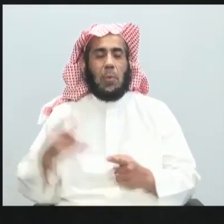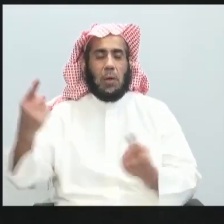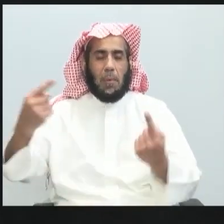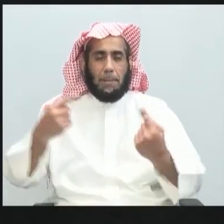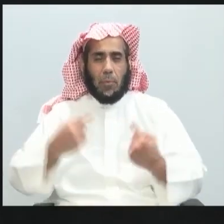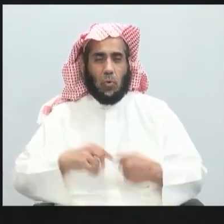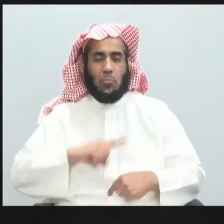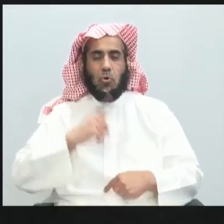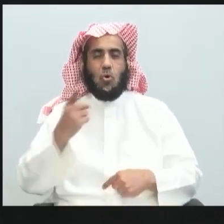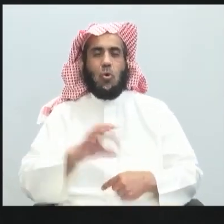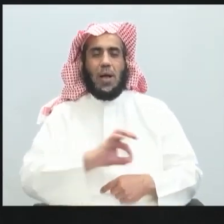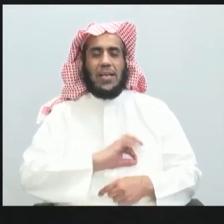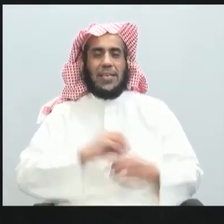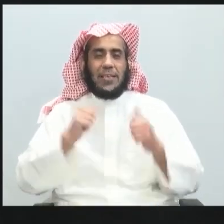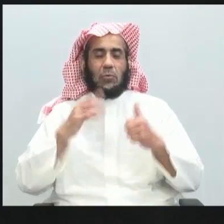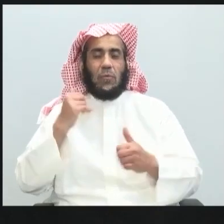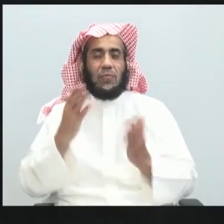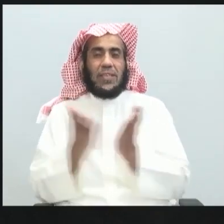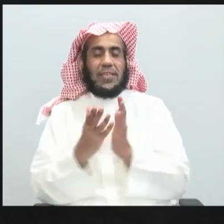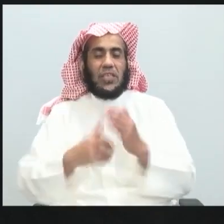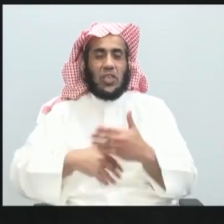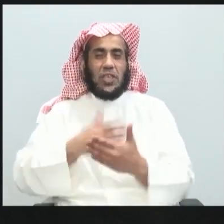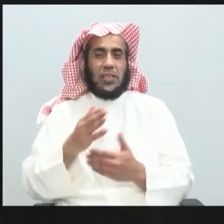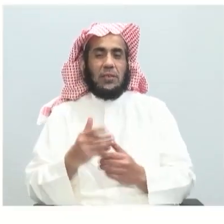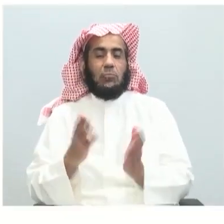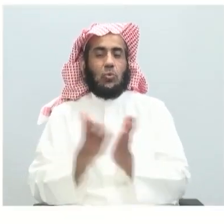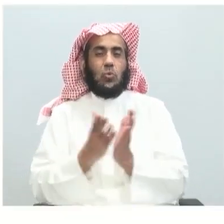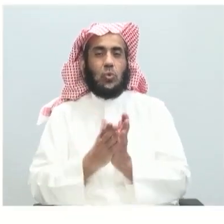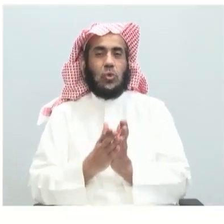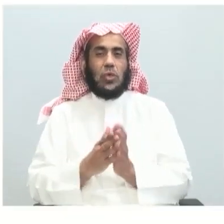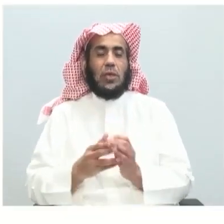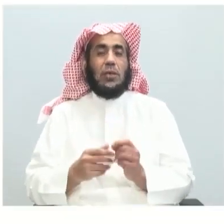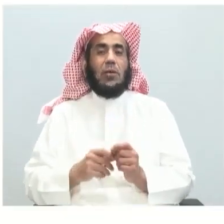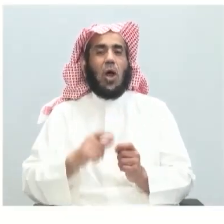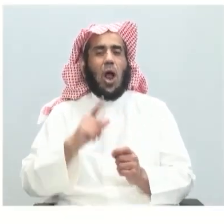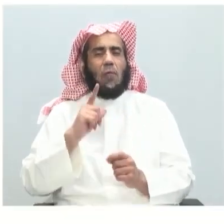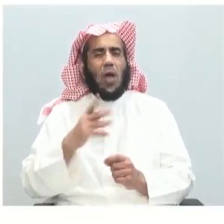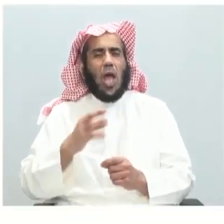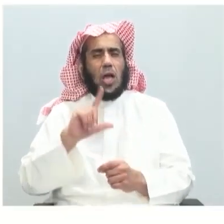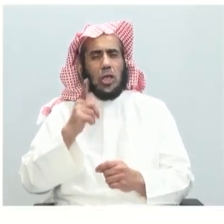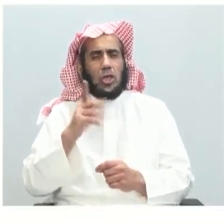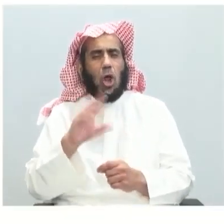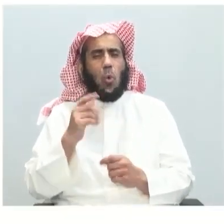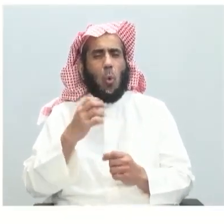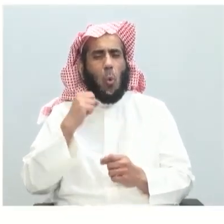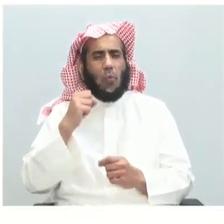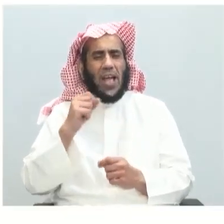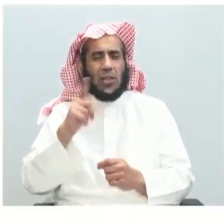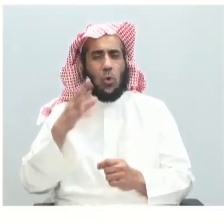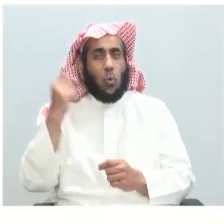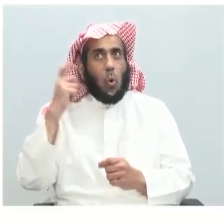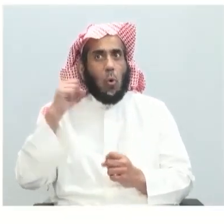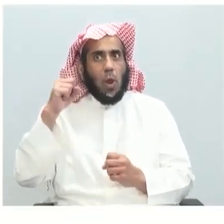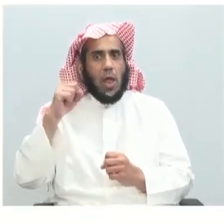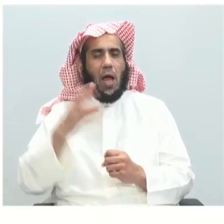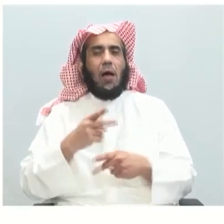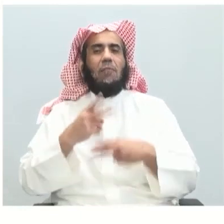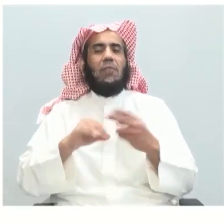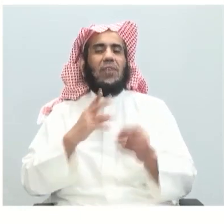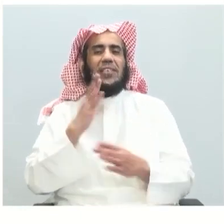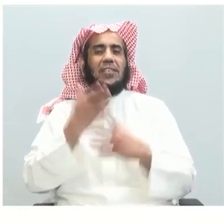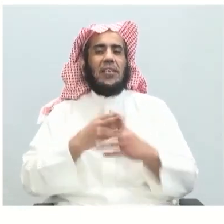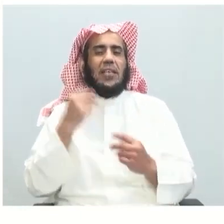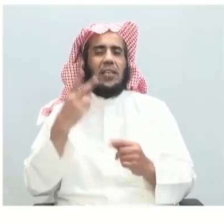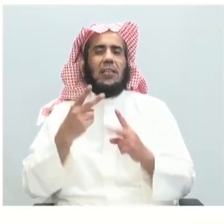بكم اعزائي الطلاب والطالبات في درس جديد من دروس الكفايات اللغويه للصف الثاني الثانوي الى نهايه